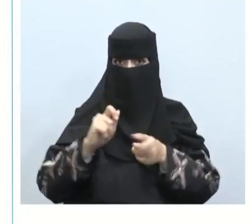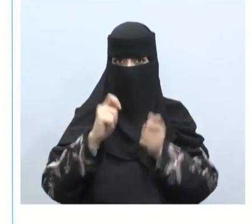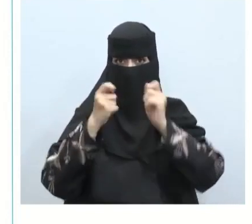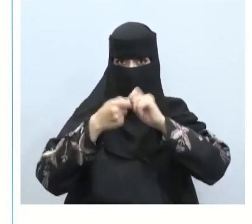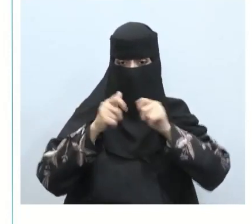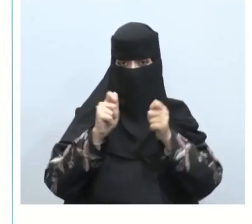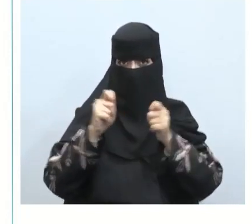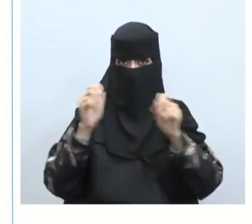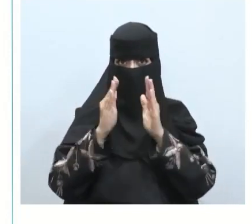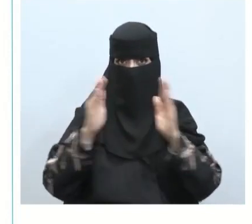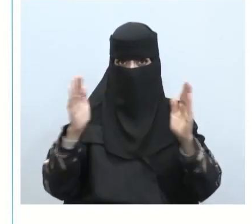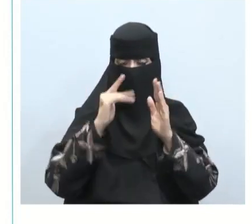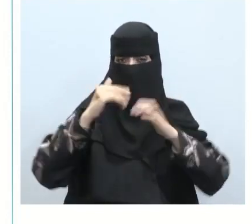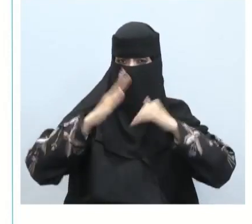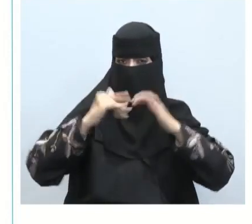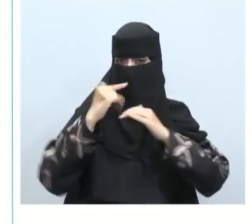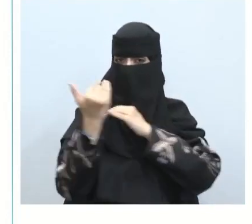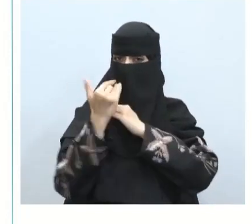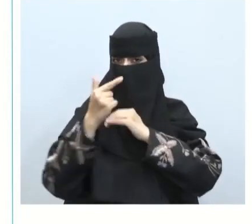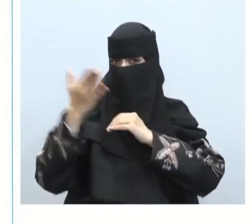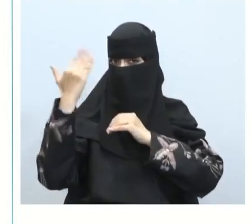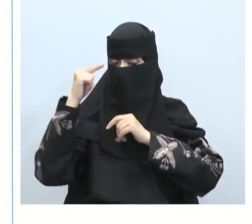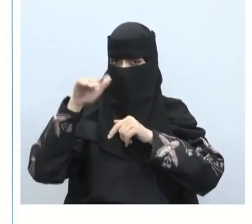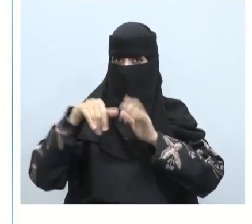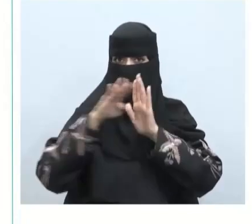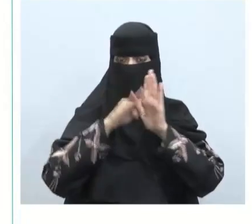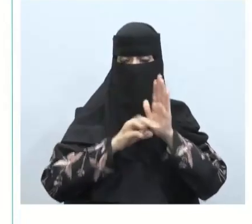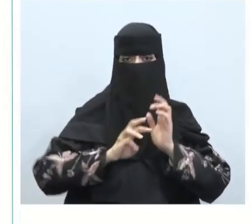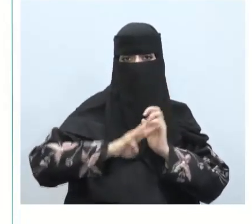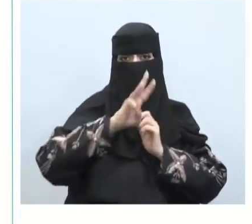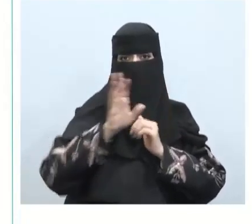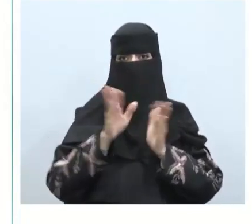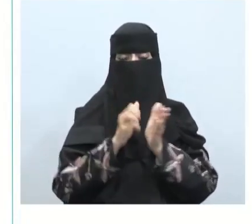حجم الصوره جميع هذه المارات تم دراستها سابقا في برنامج